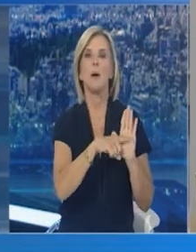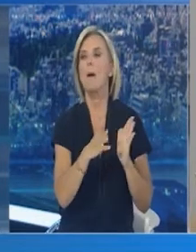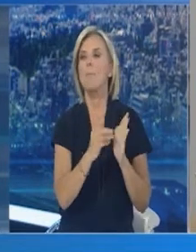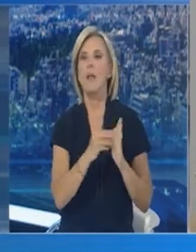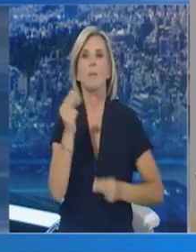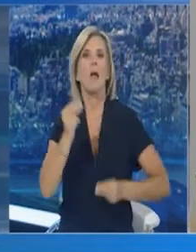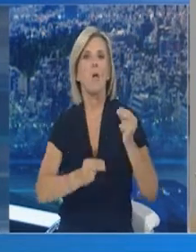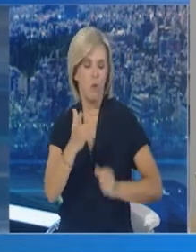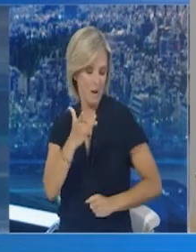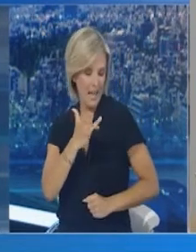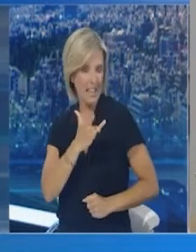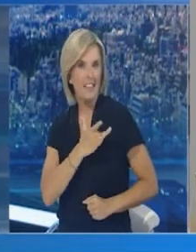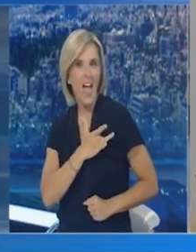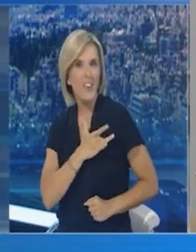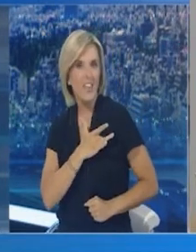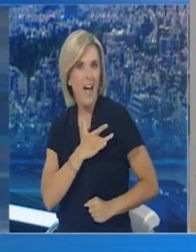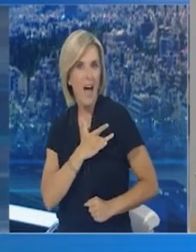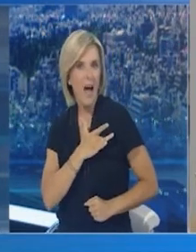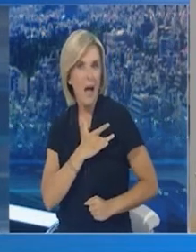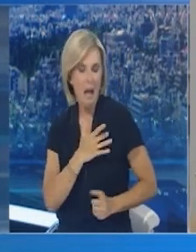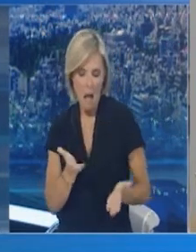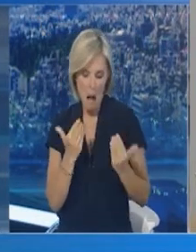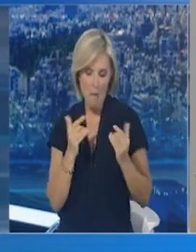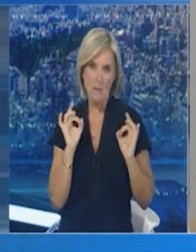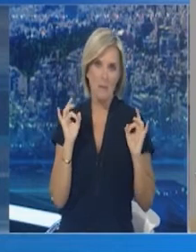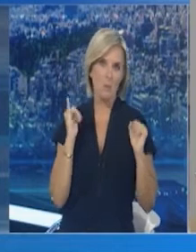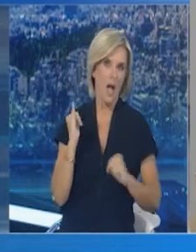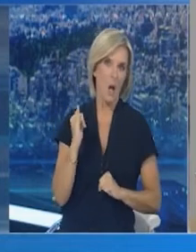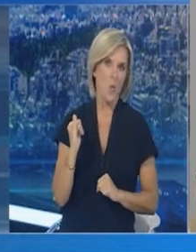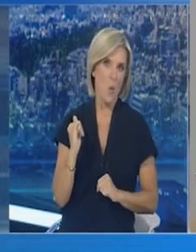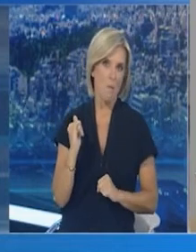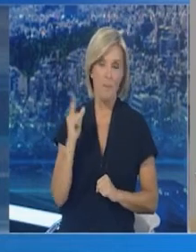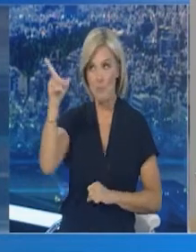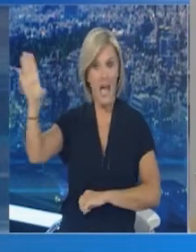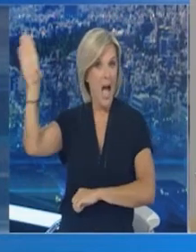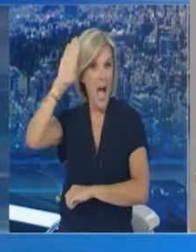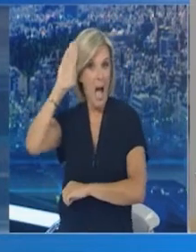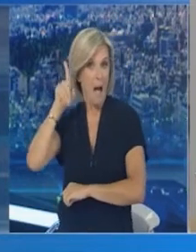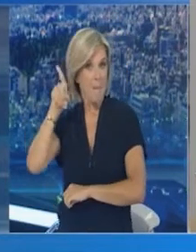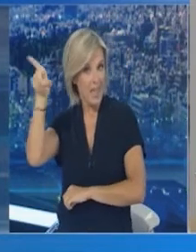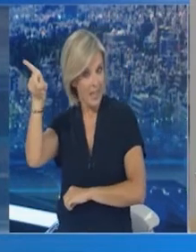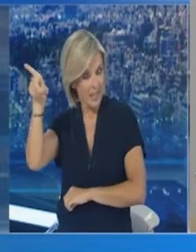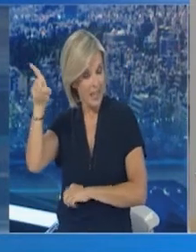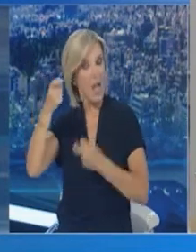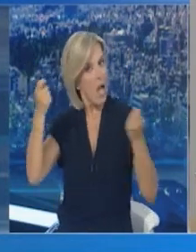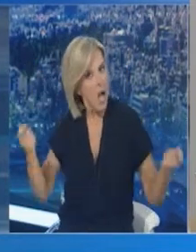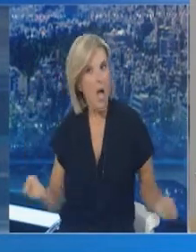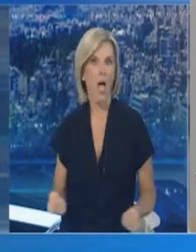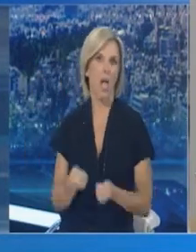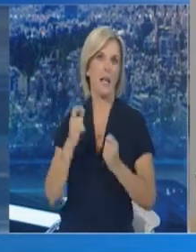περικαρδίτιδος, μυοκαρδίτιδος, που σύμφωνα με τα στοιχεία από τις Ηνωμένες Πολιτείες της Αμερικής που έχει εφαρμοστεί